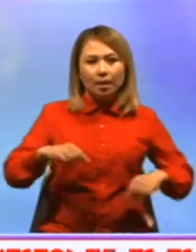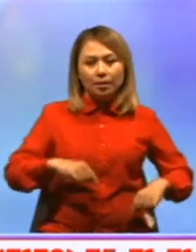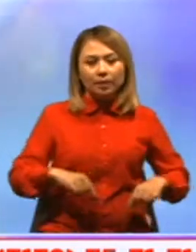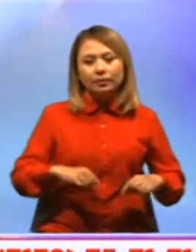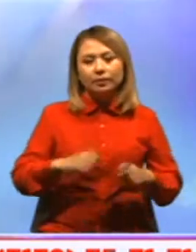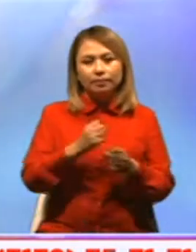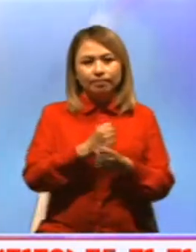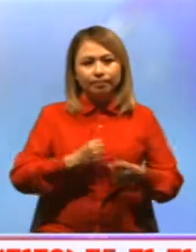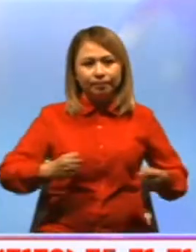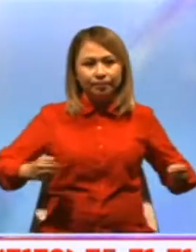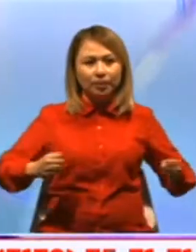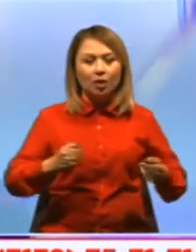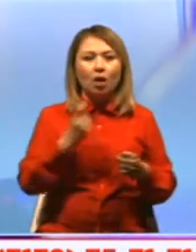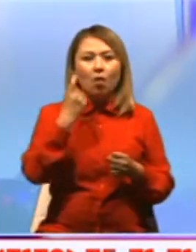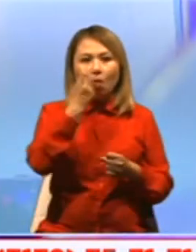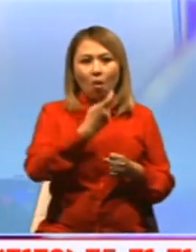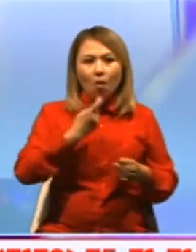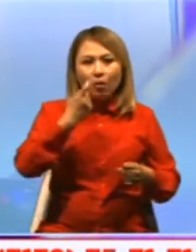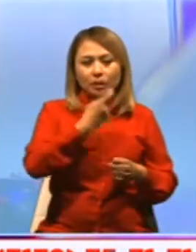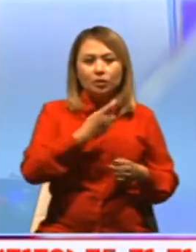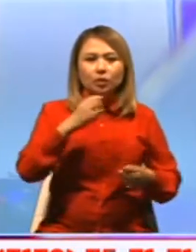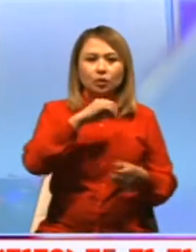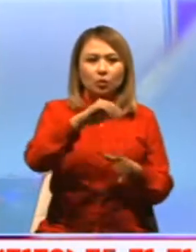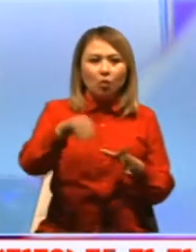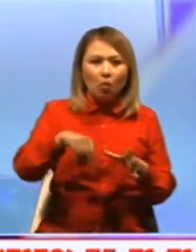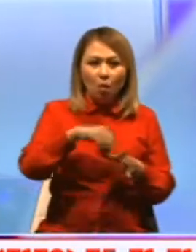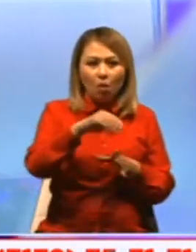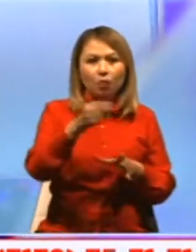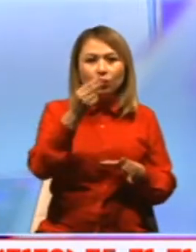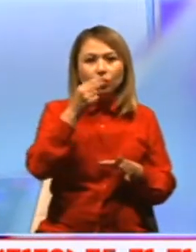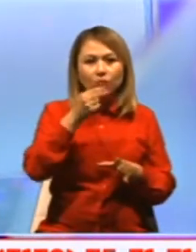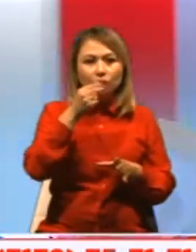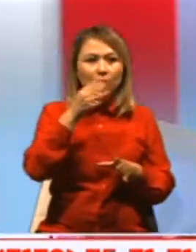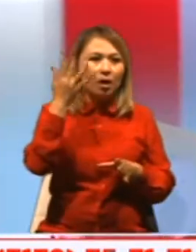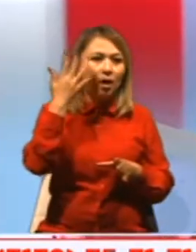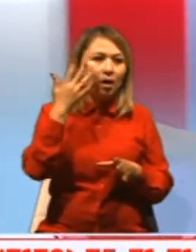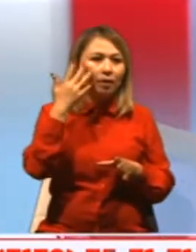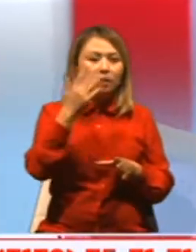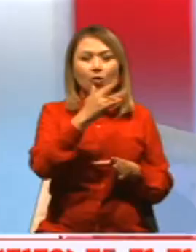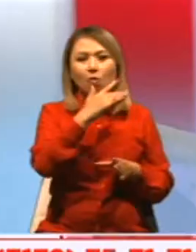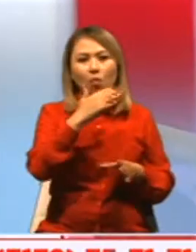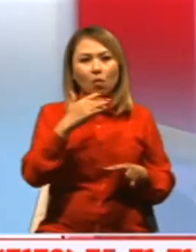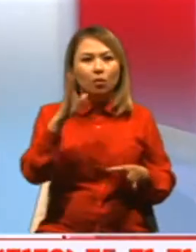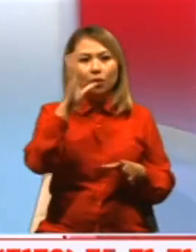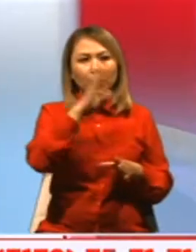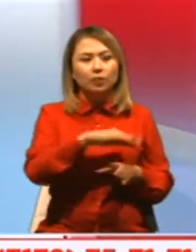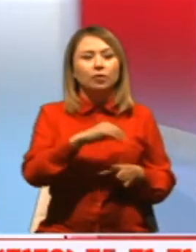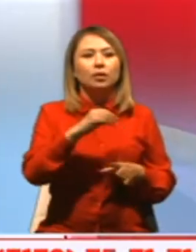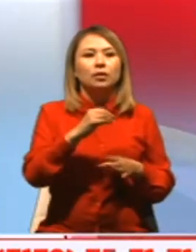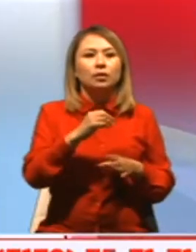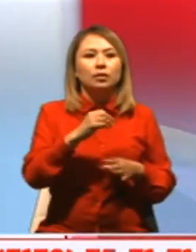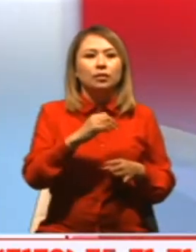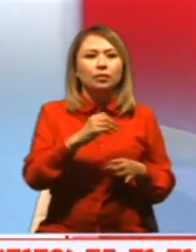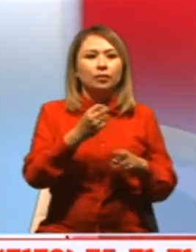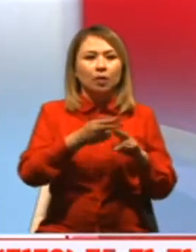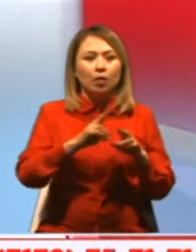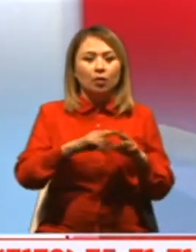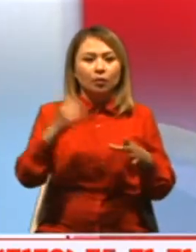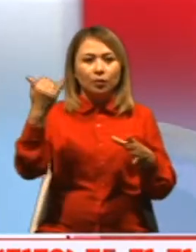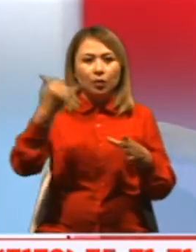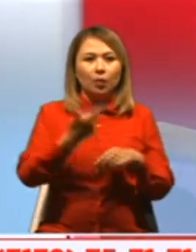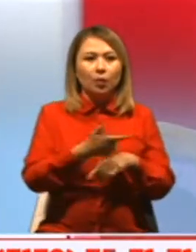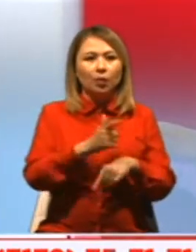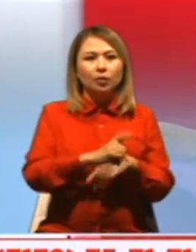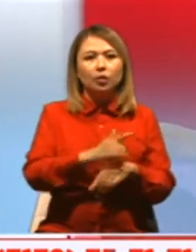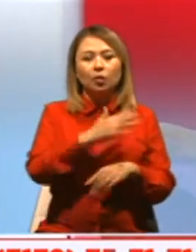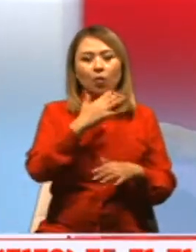Келесі тұзды, ащы тағамдарды көп жейтін адамдарда ісіну көп болады. Өйткені біздің ағзамыз сол сұйықтықты шығаруға көп, өте